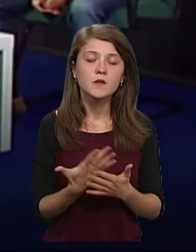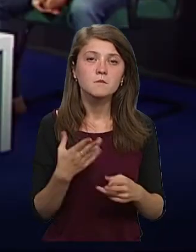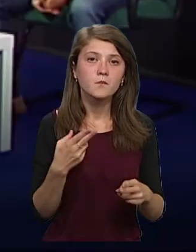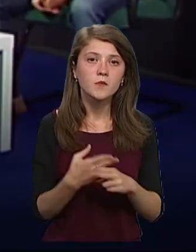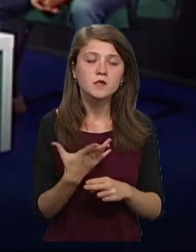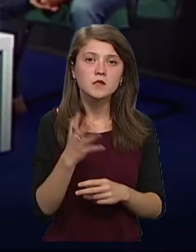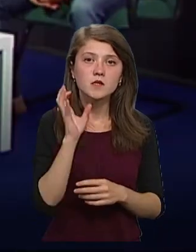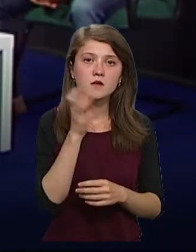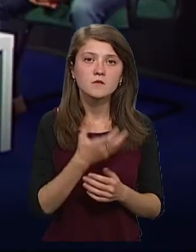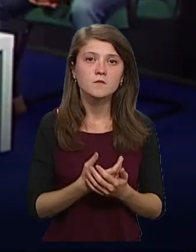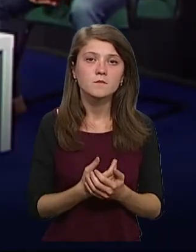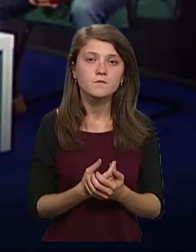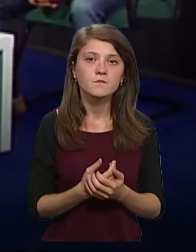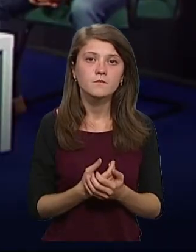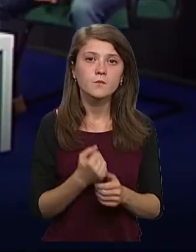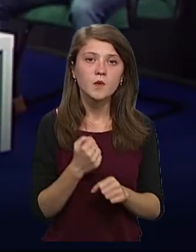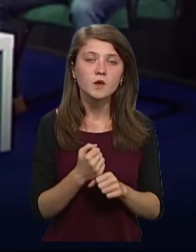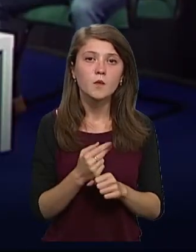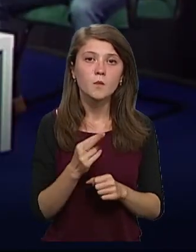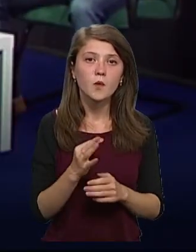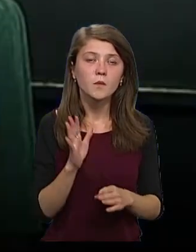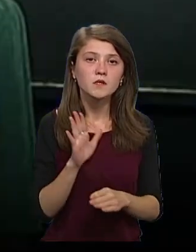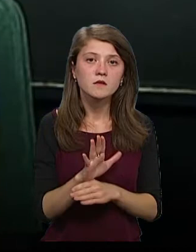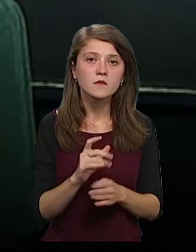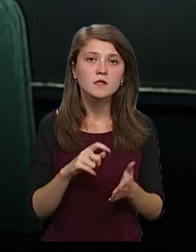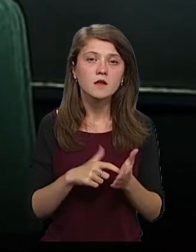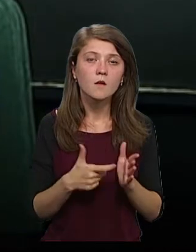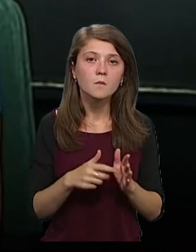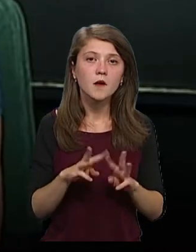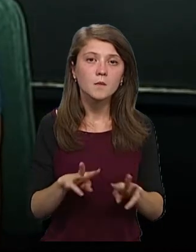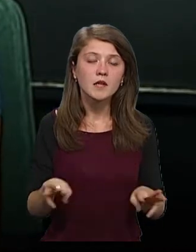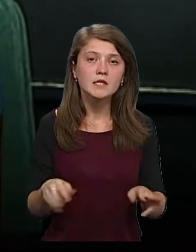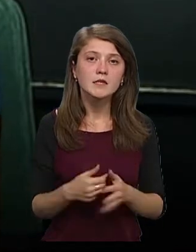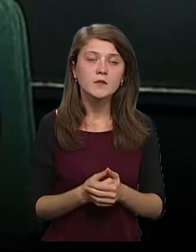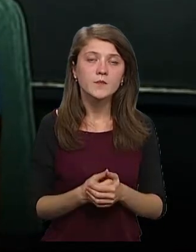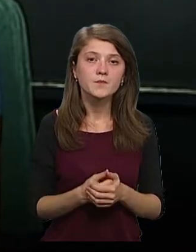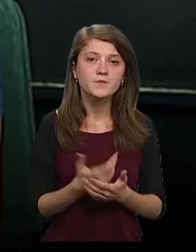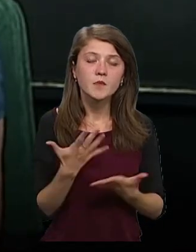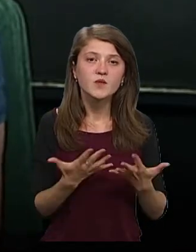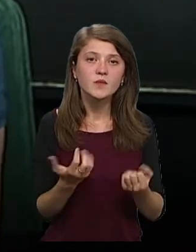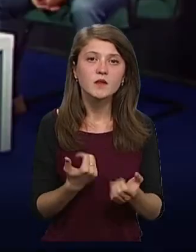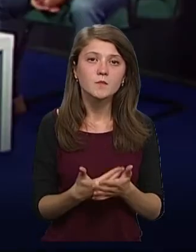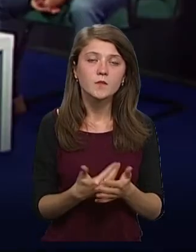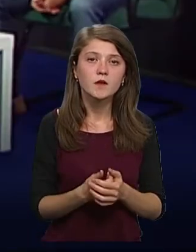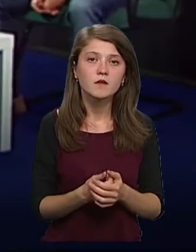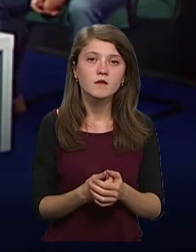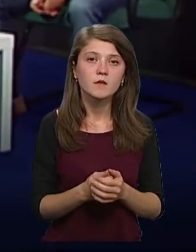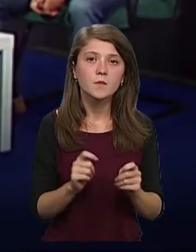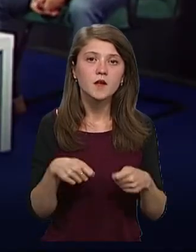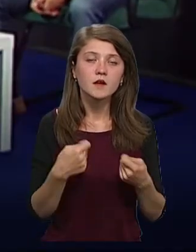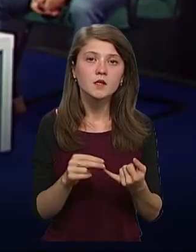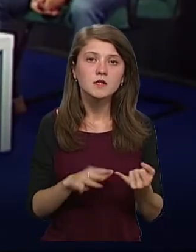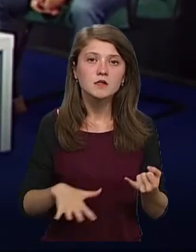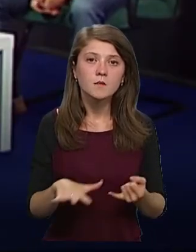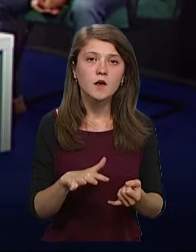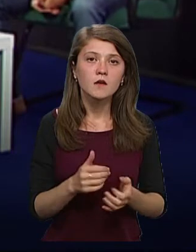реальні, які от ми зараз... Ми працюємо по постанові Кабінету міністрів. Так. У нас немає законодавчої основи продовження децентралізації. Якщо взяти навіть передачу земель, що